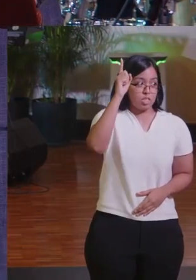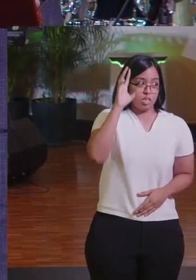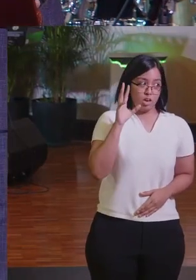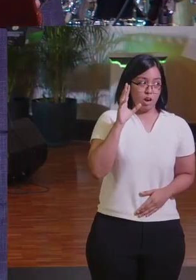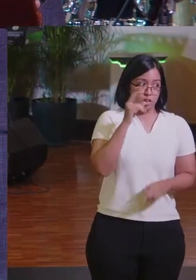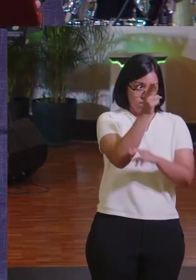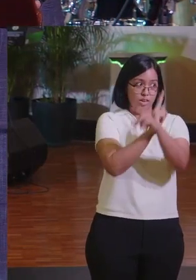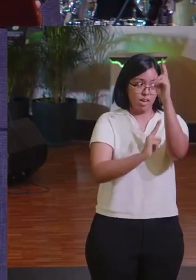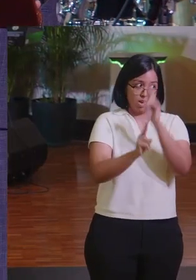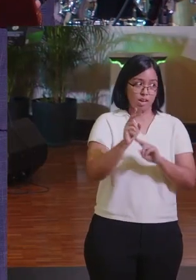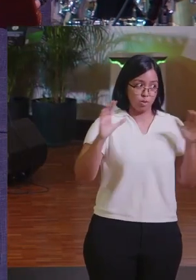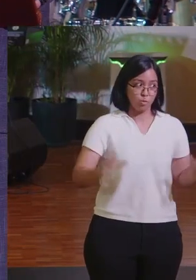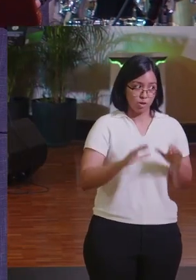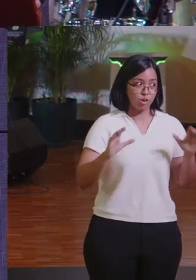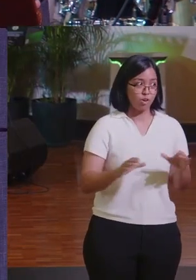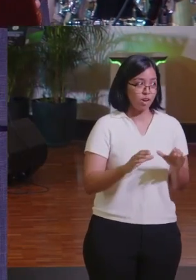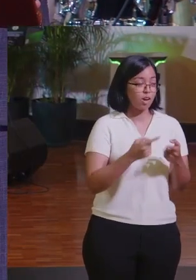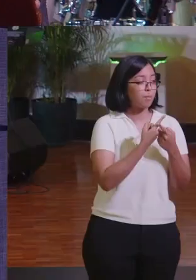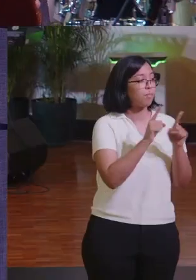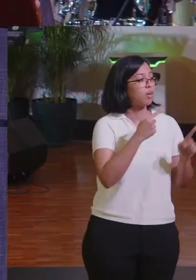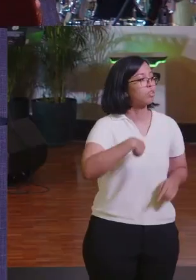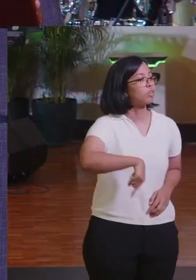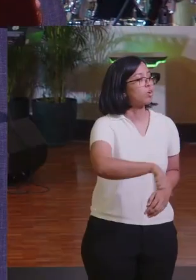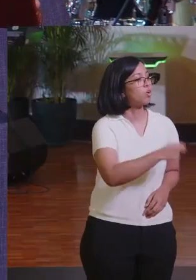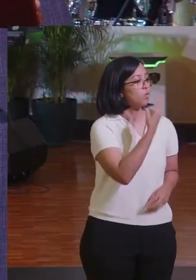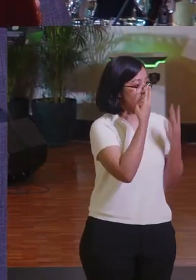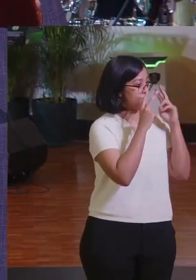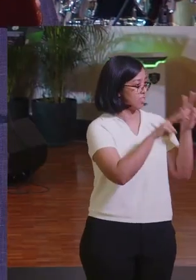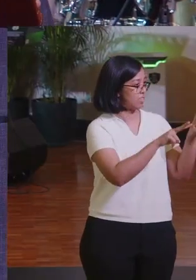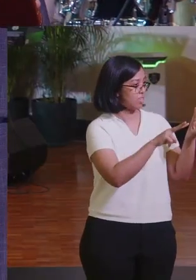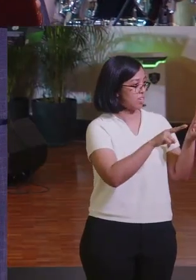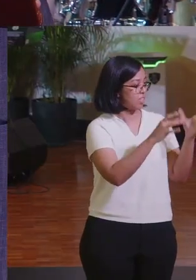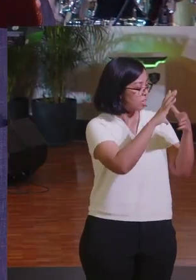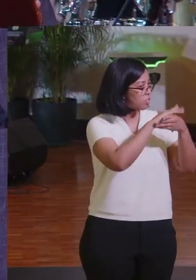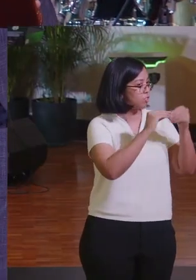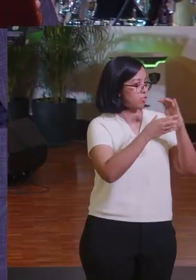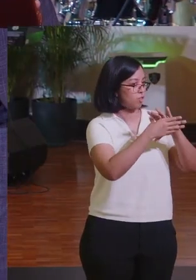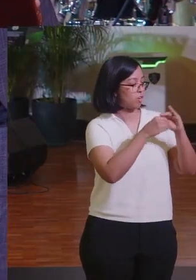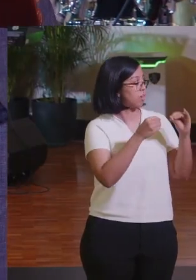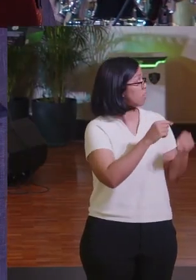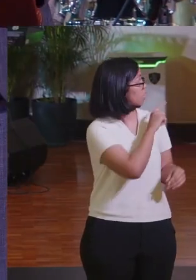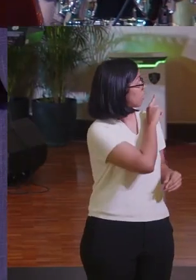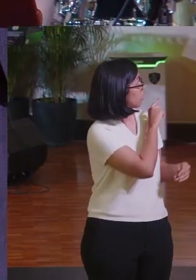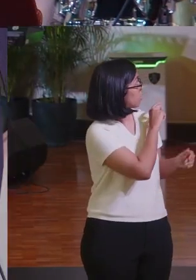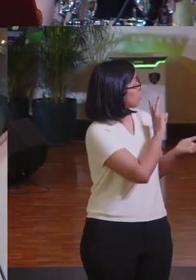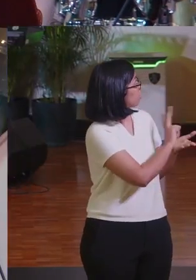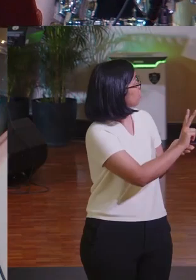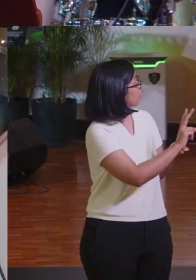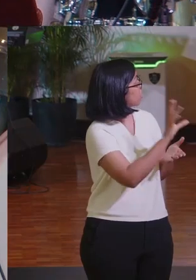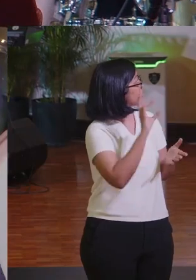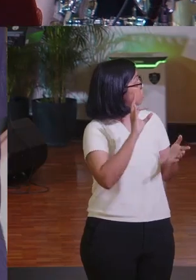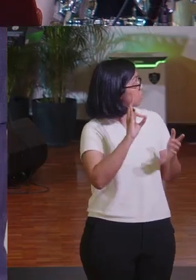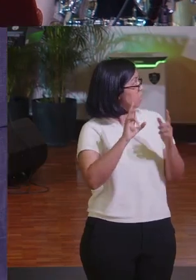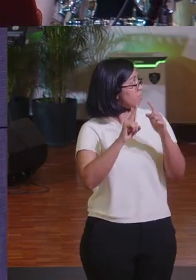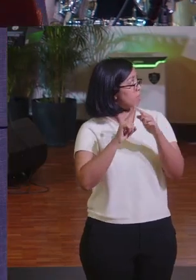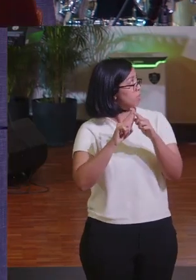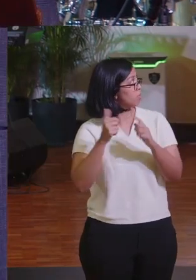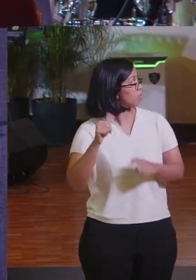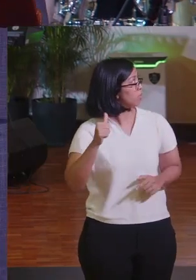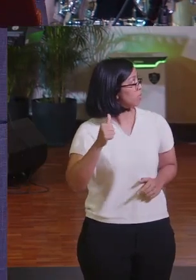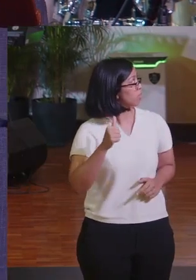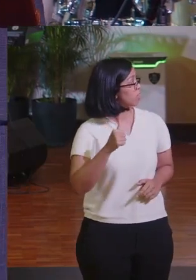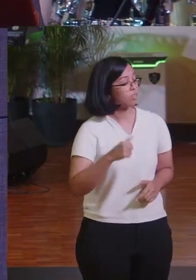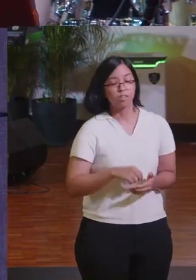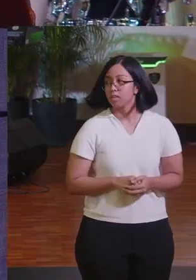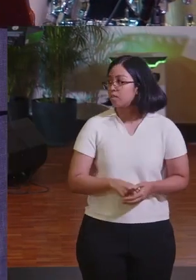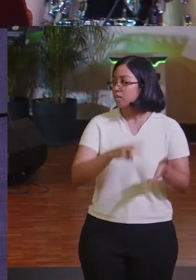natin ang kwento mula sa verse 7 hanggang verse 10. Binasa na po natin yung verse kaya